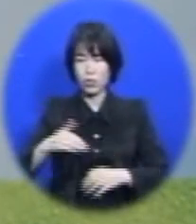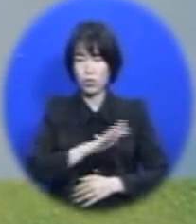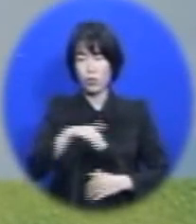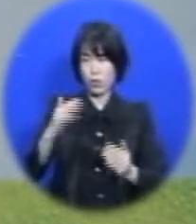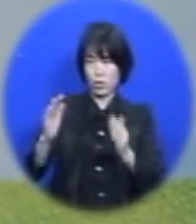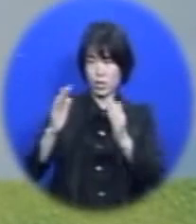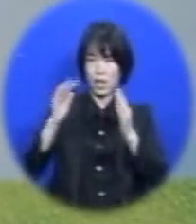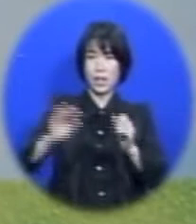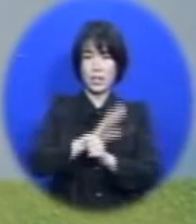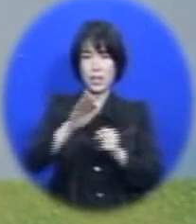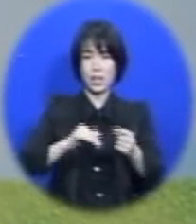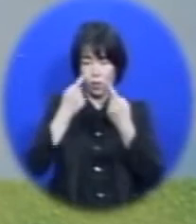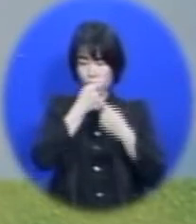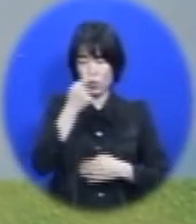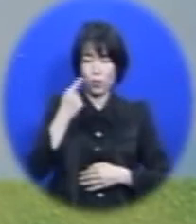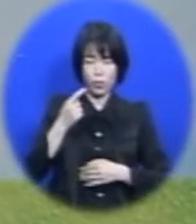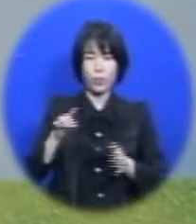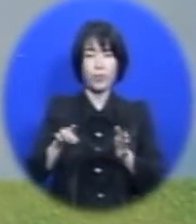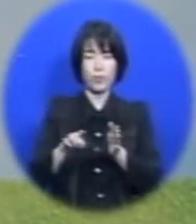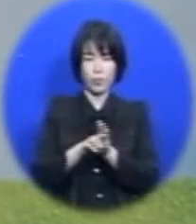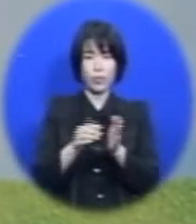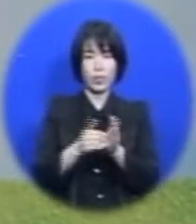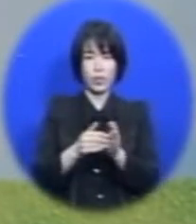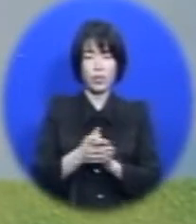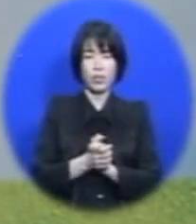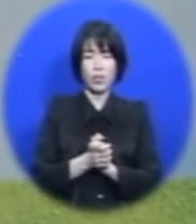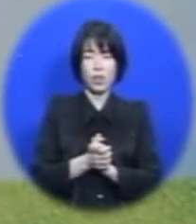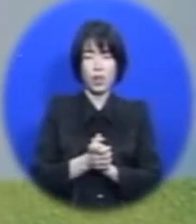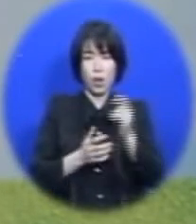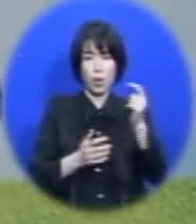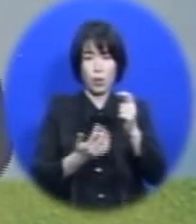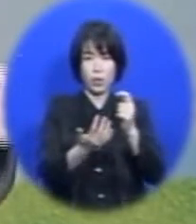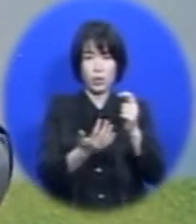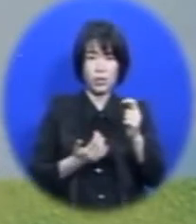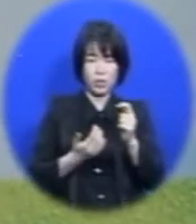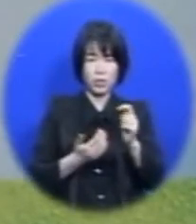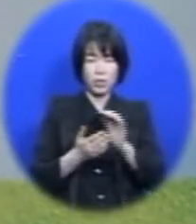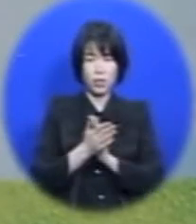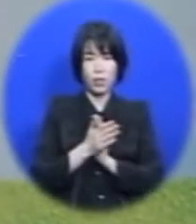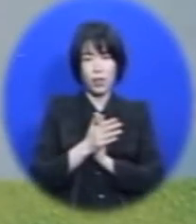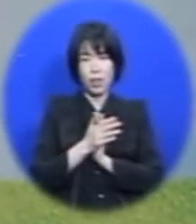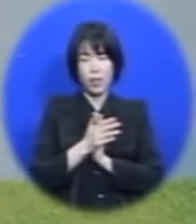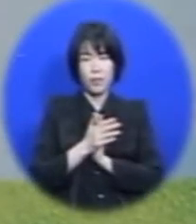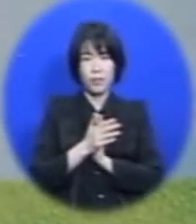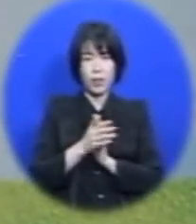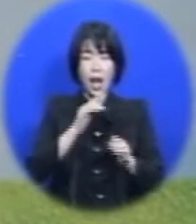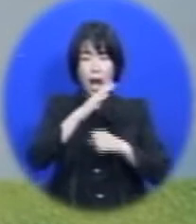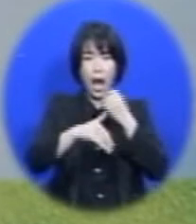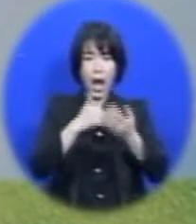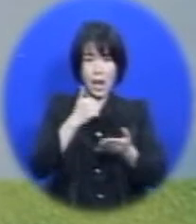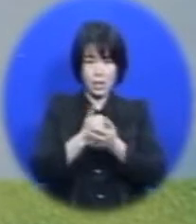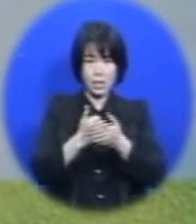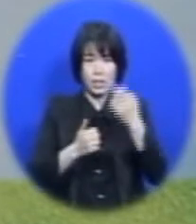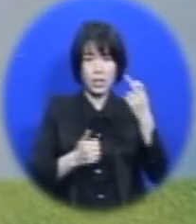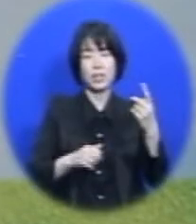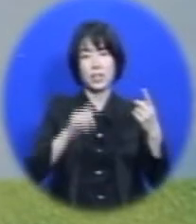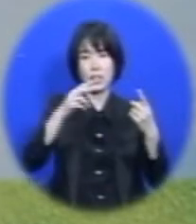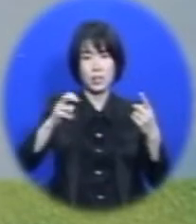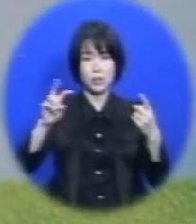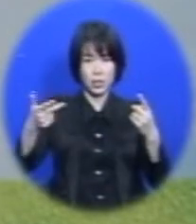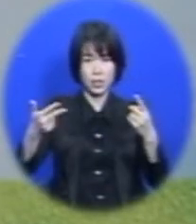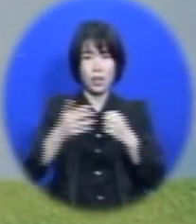사랑을 확증하셨다고 고린도전서 1장 27절부터 29절까지 말씀해 보면 하나님께서 사람을